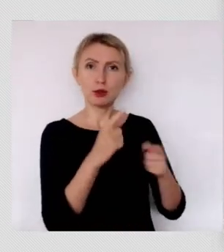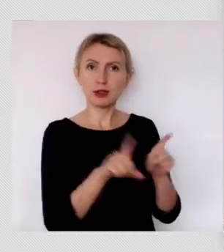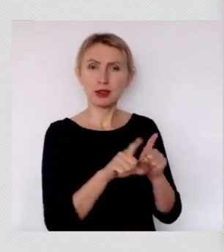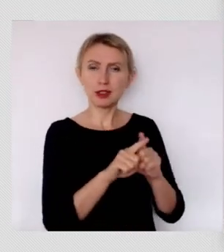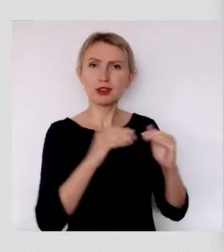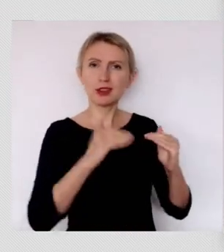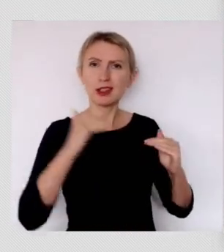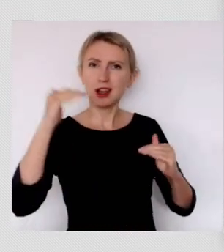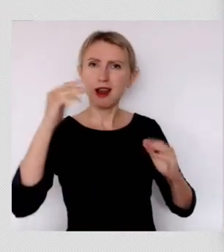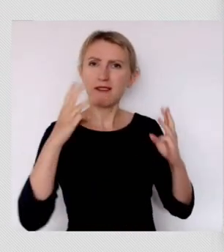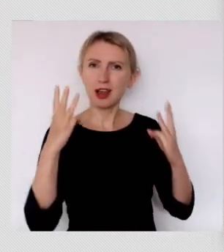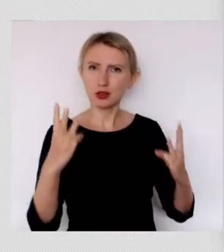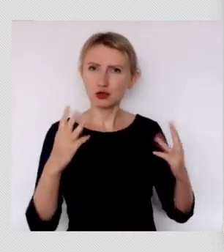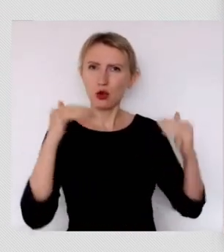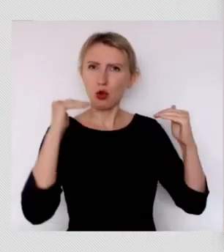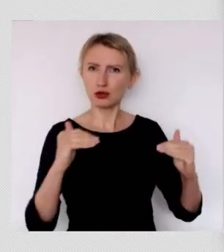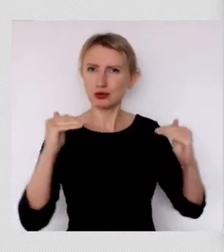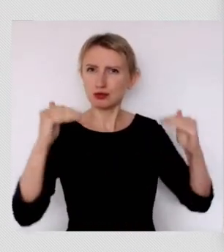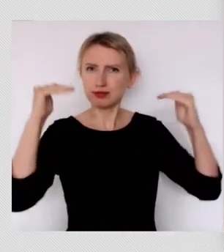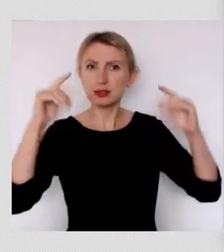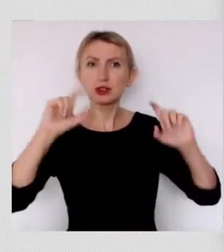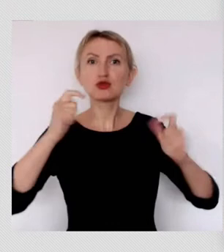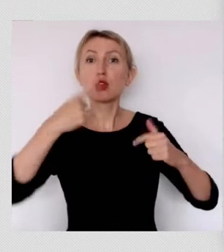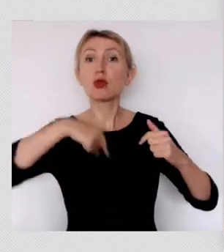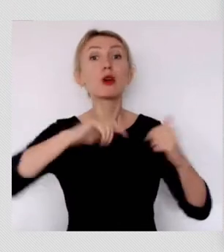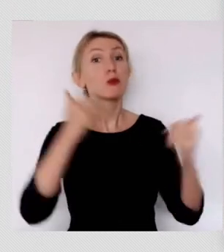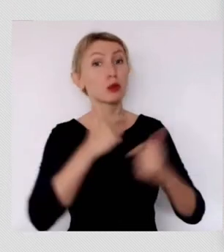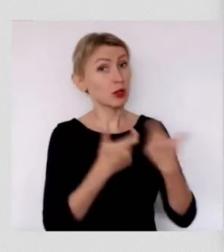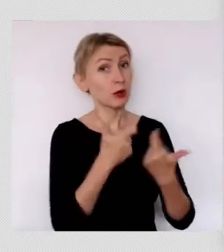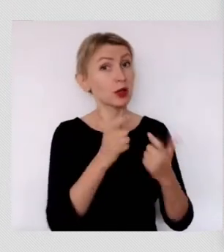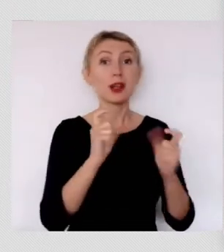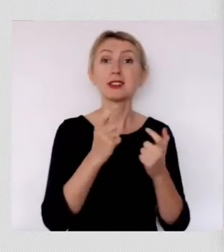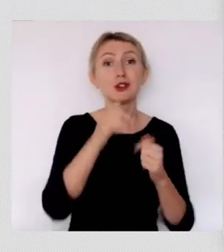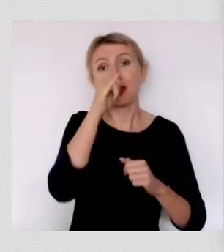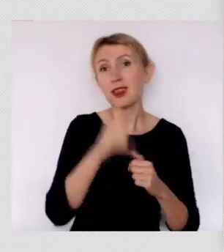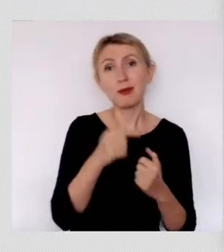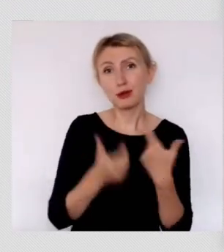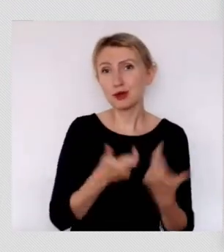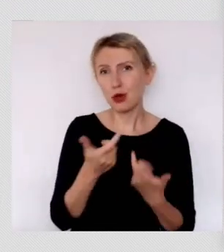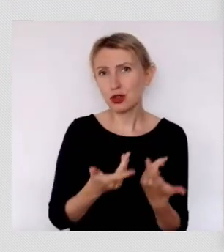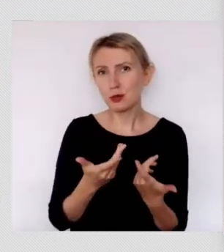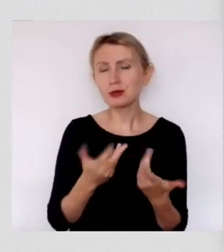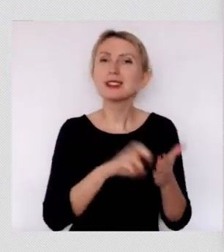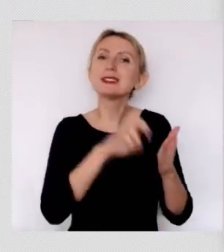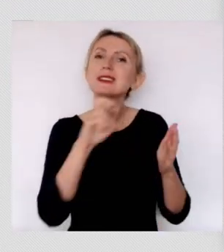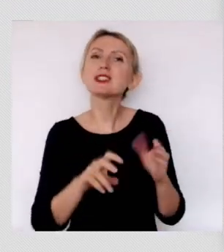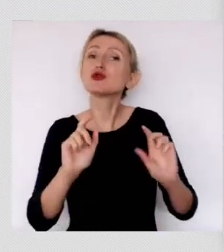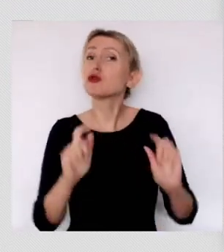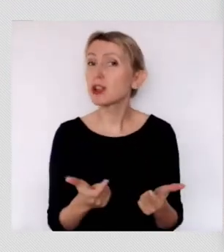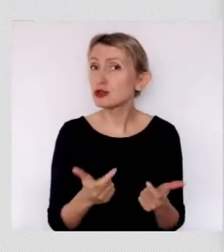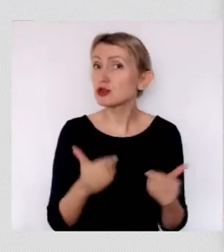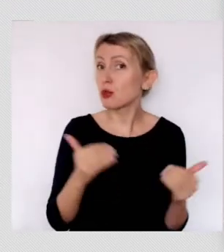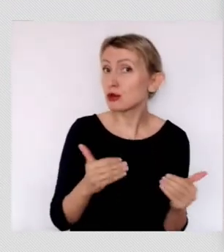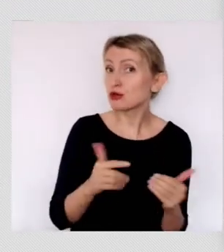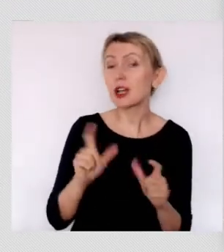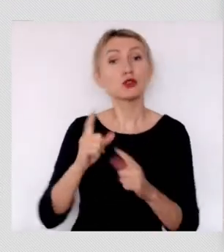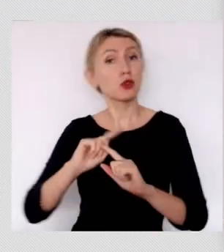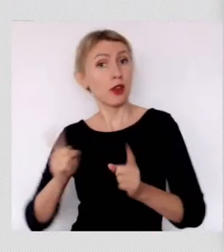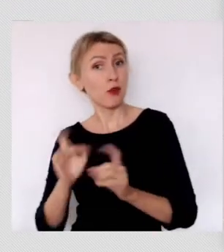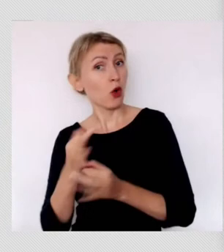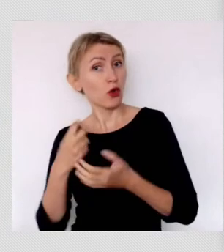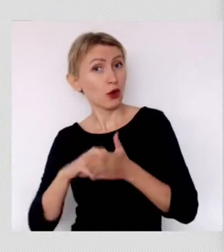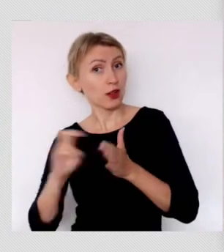hierarchię ważności i też co jesteśmy w stanie, a czego nie, prawda? I jak można zrezygnować, z czego można, a z czego nie wolno